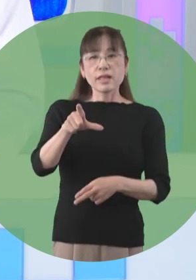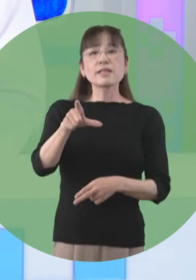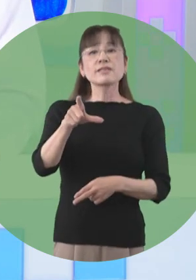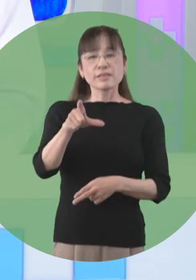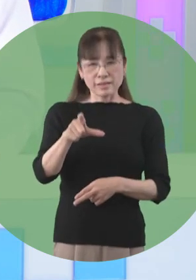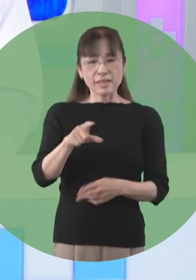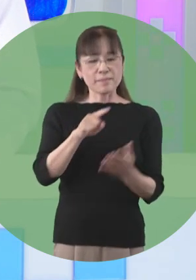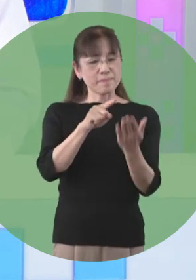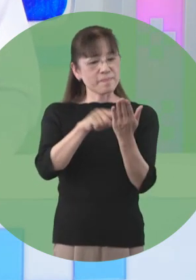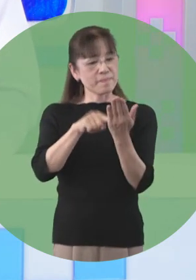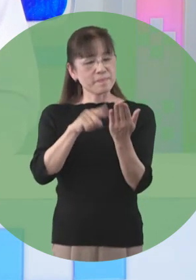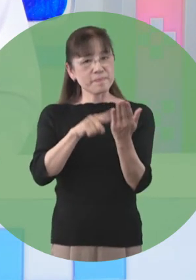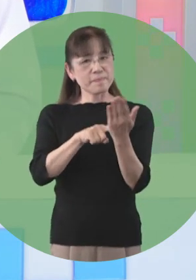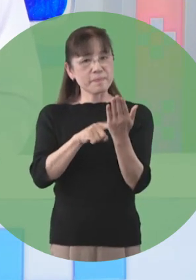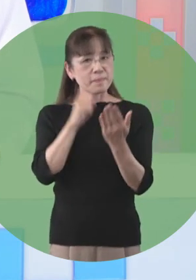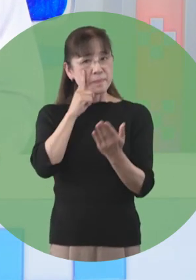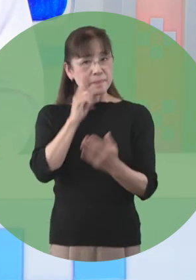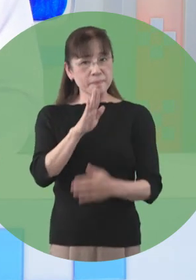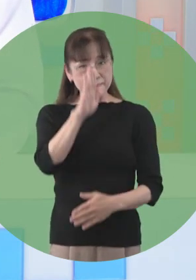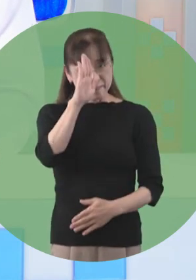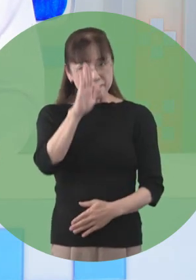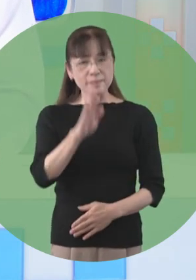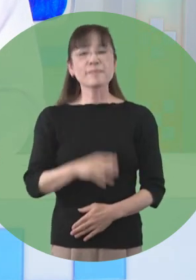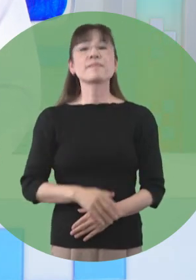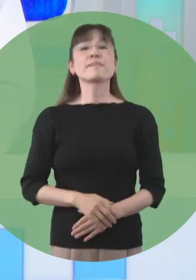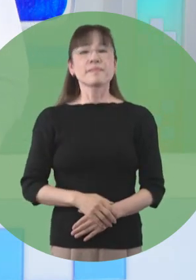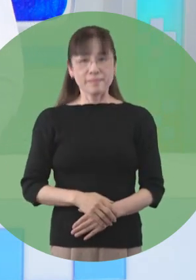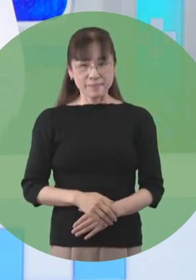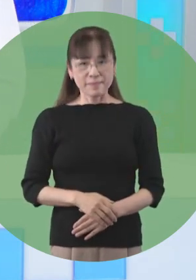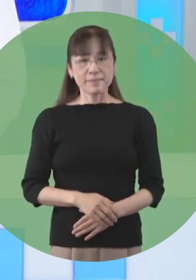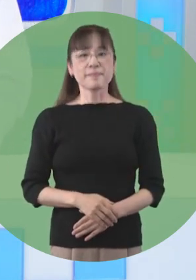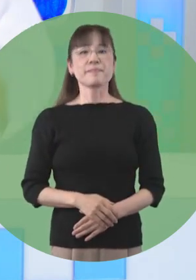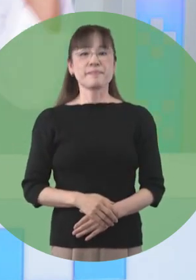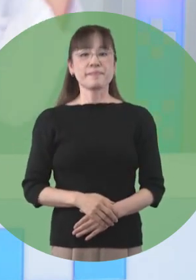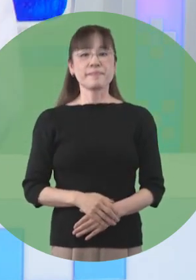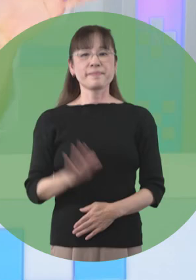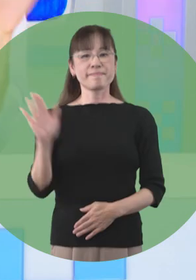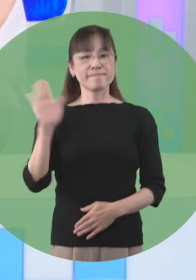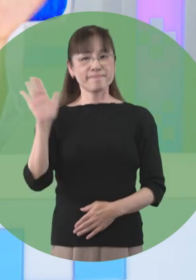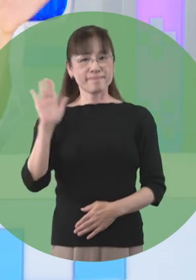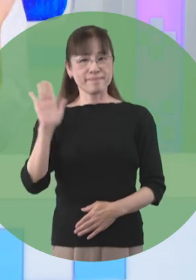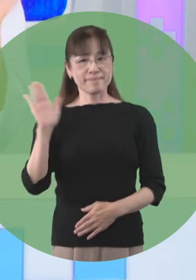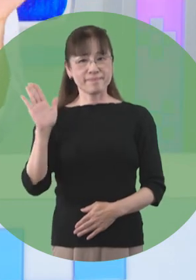ぜひつぶやいてくださいね。それでは またやーさい。